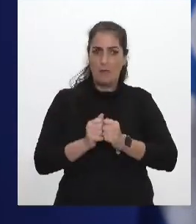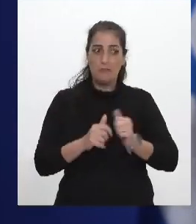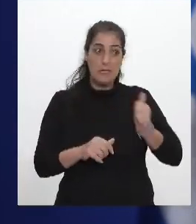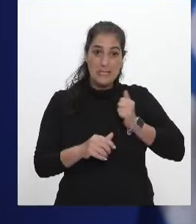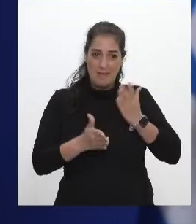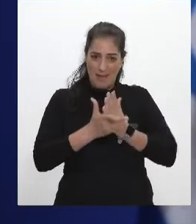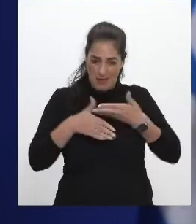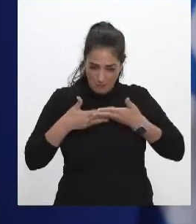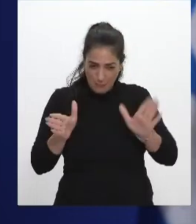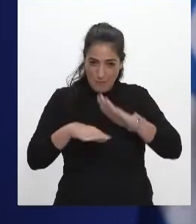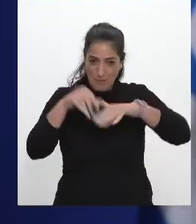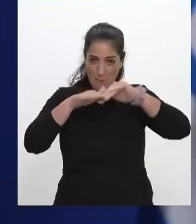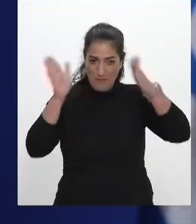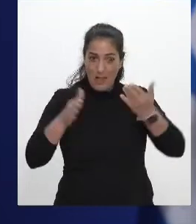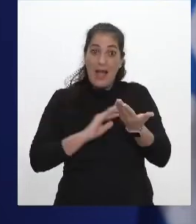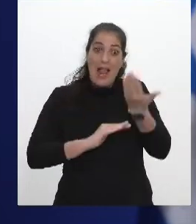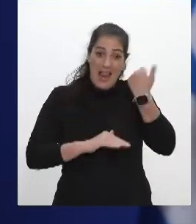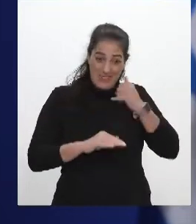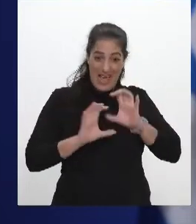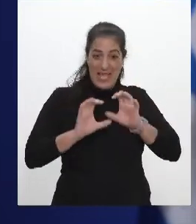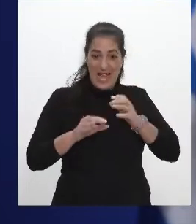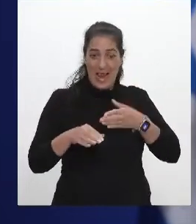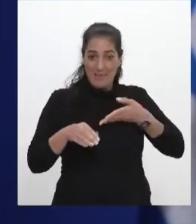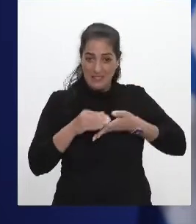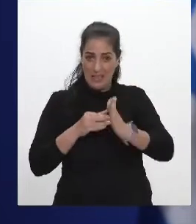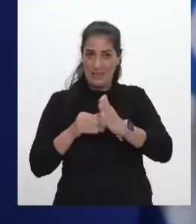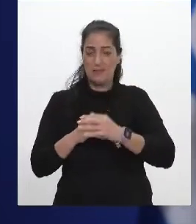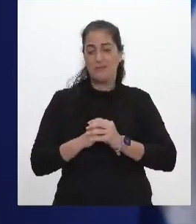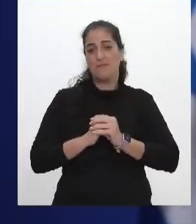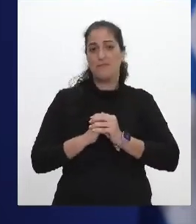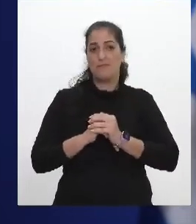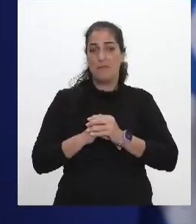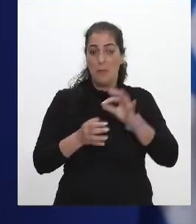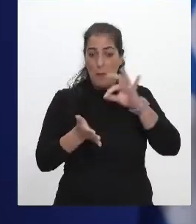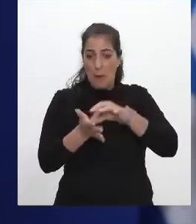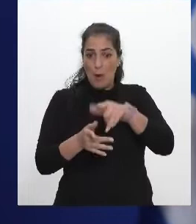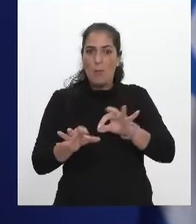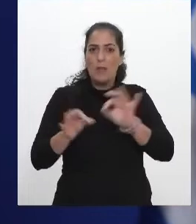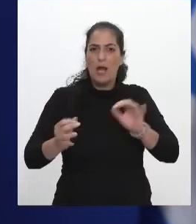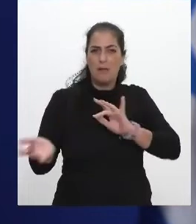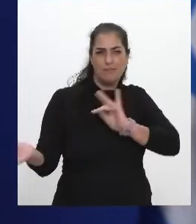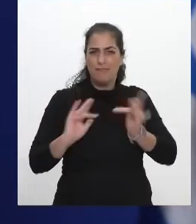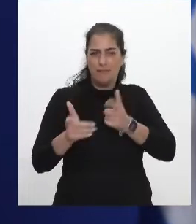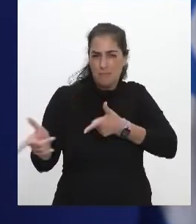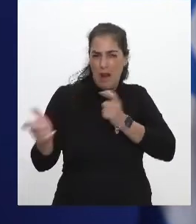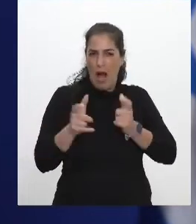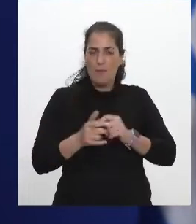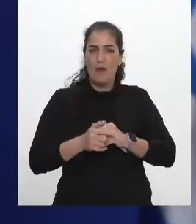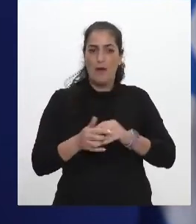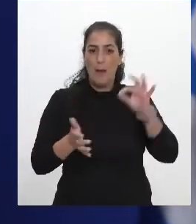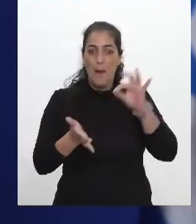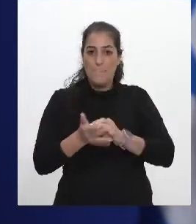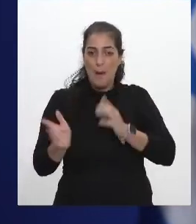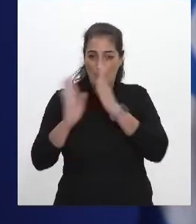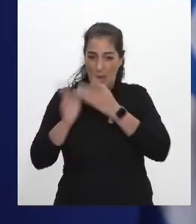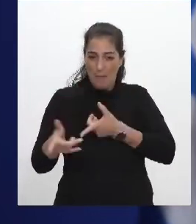מבנה ושילחו לפני כן לתוכו כלב של יחידת וקץ במקום התפתחה לחימה במהלכה המחבלים